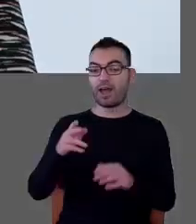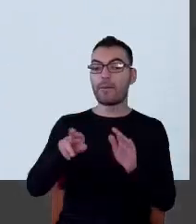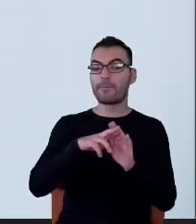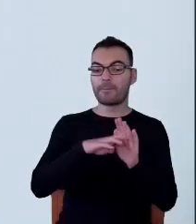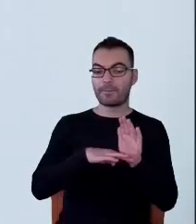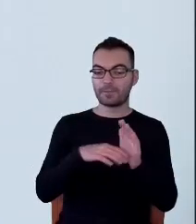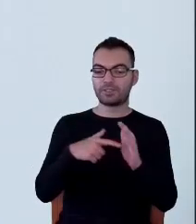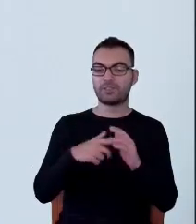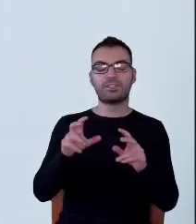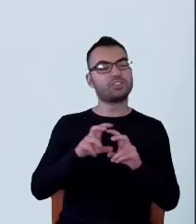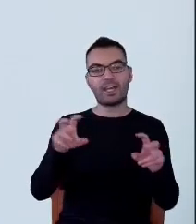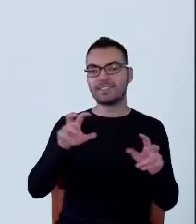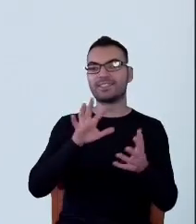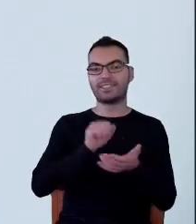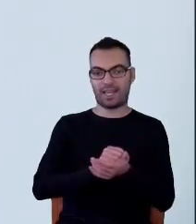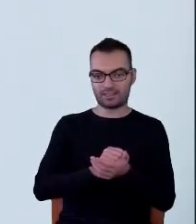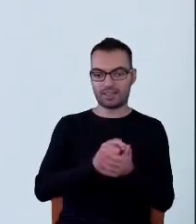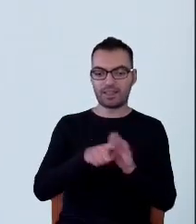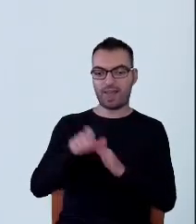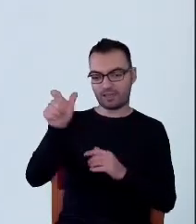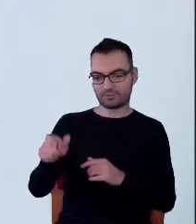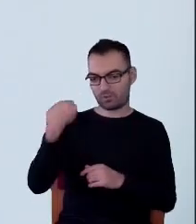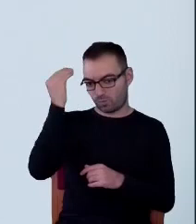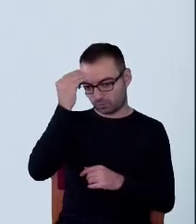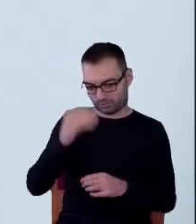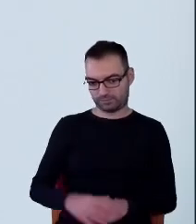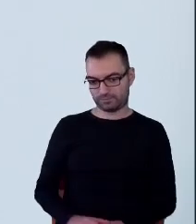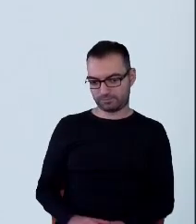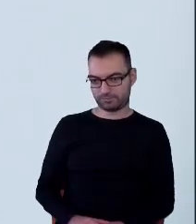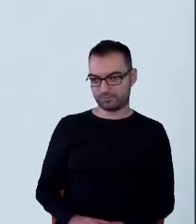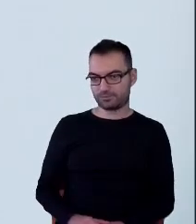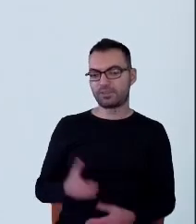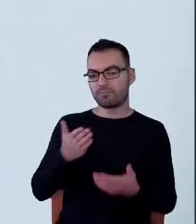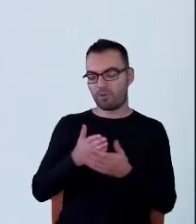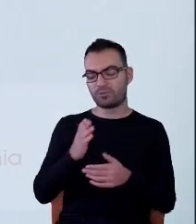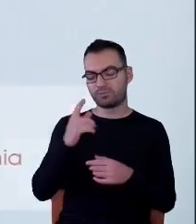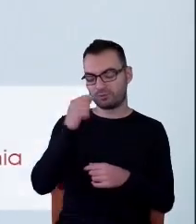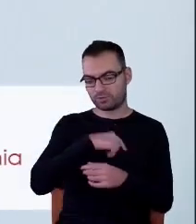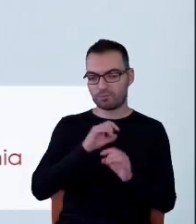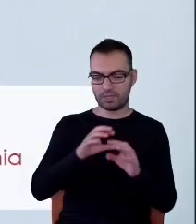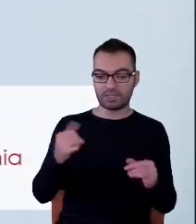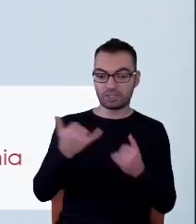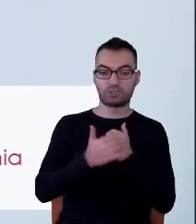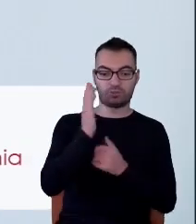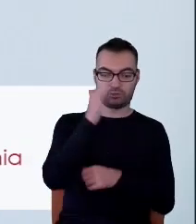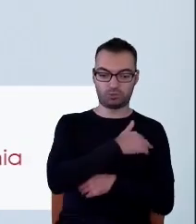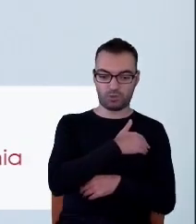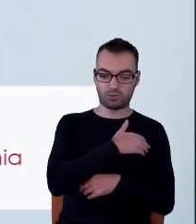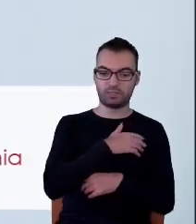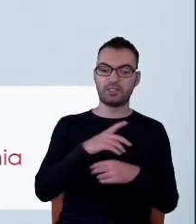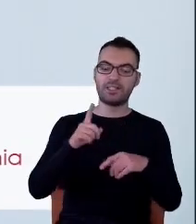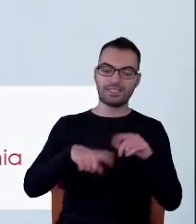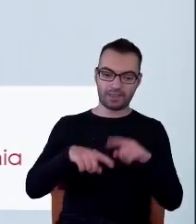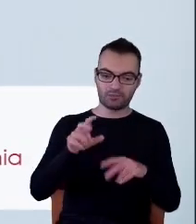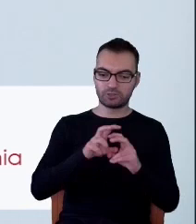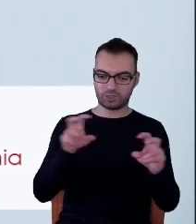to czas trwania zajęć dla ucznia, zajęć z zakresu pomocy psychologiczno-pedagogicznej. Przypomnę, że w przypadku szkół ten standardowy